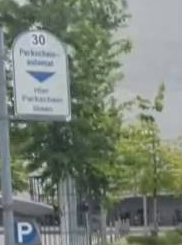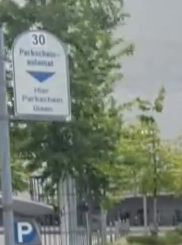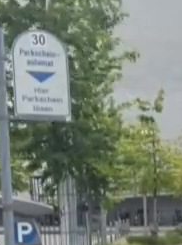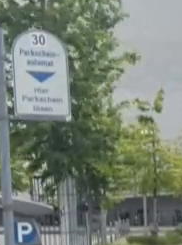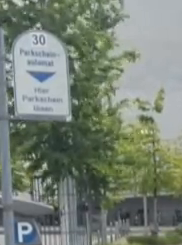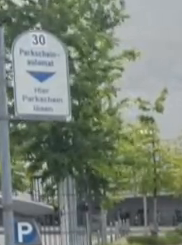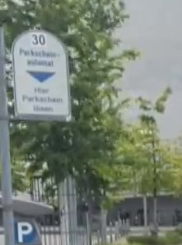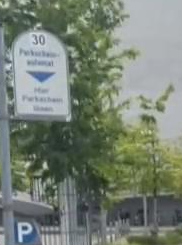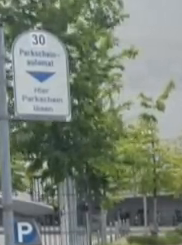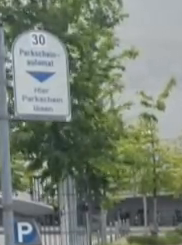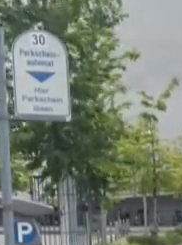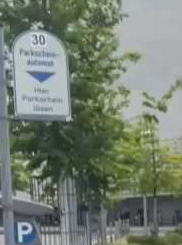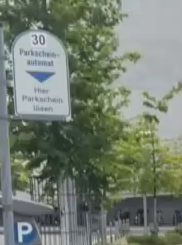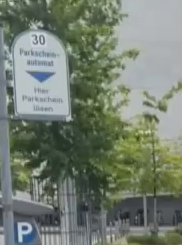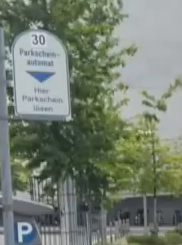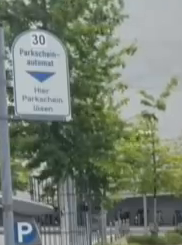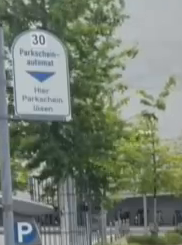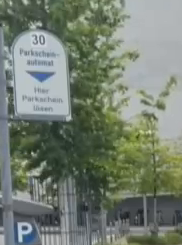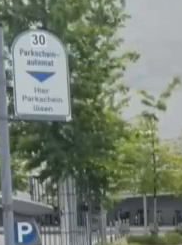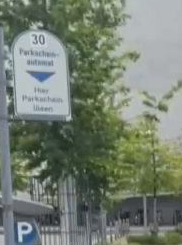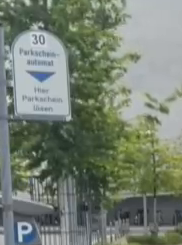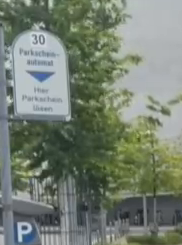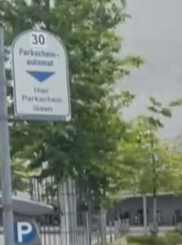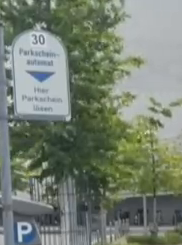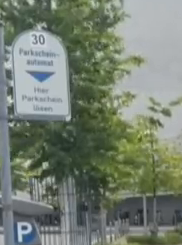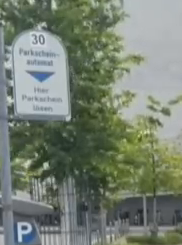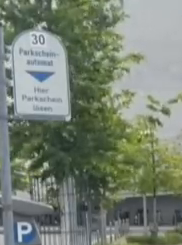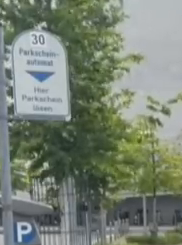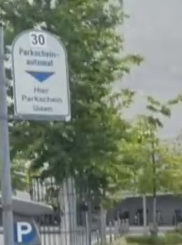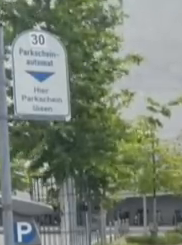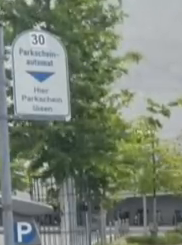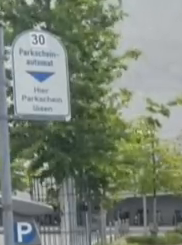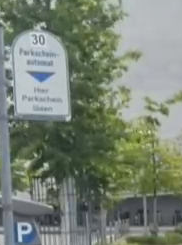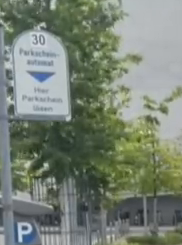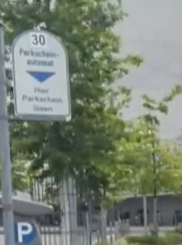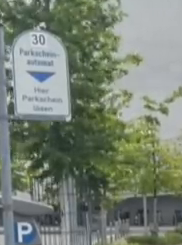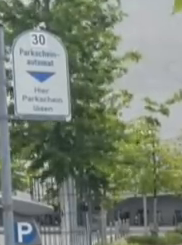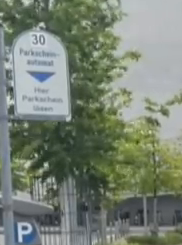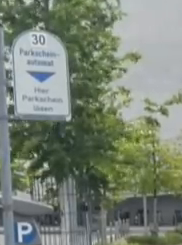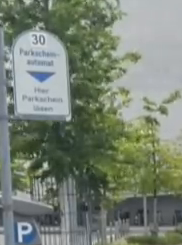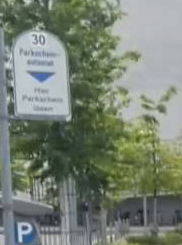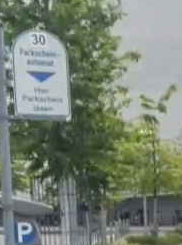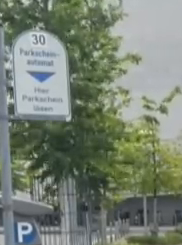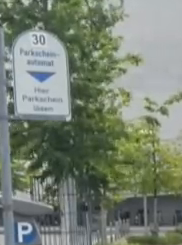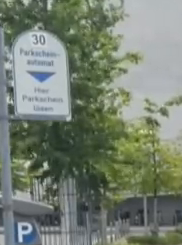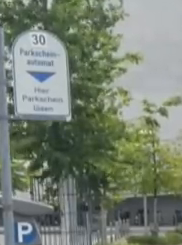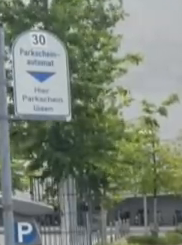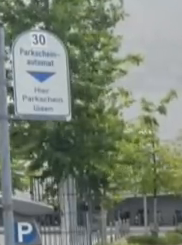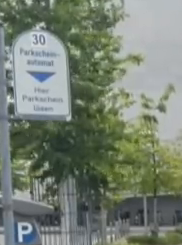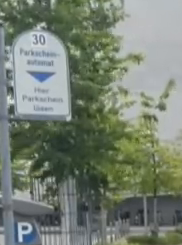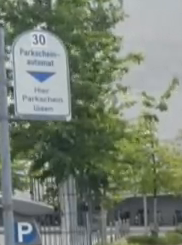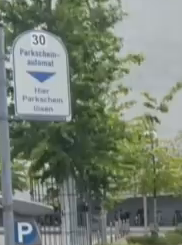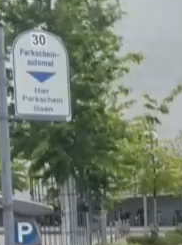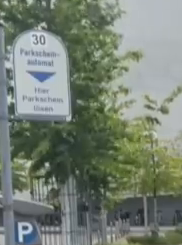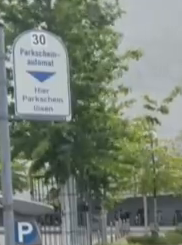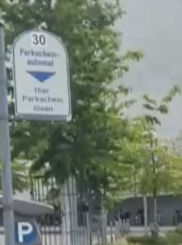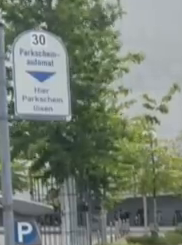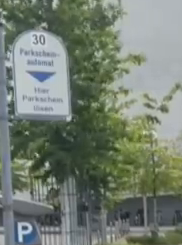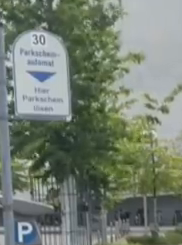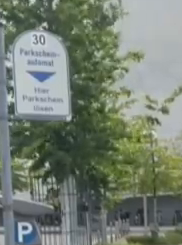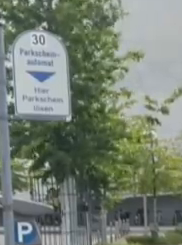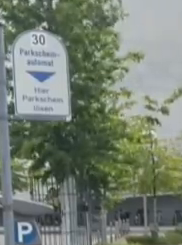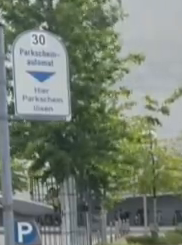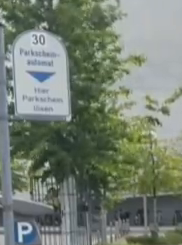so dargestellt, als sei das das Verdienst der Bundesregierung. Und die Münchner Untersuchung kommt ja zu einem anderen Ergebnis,